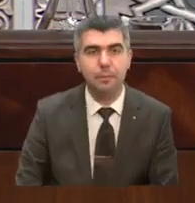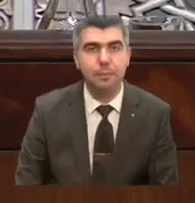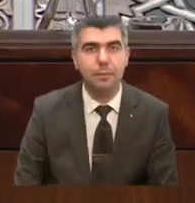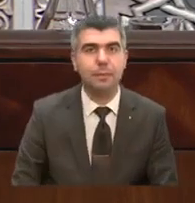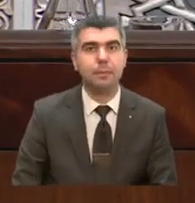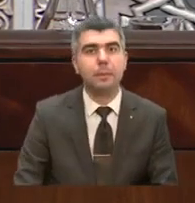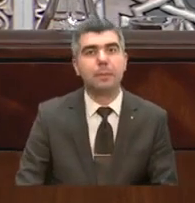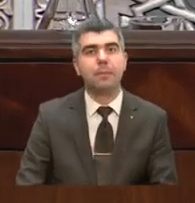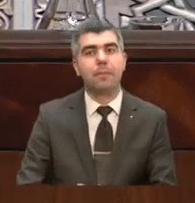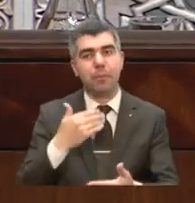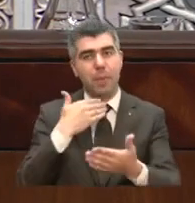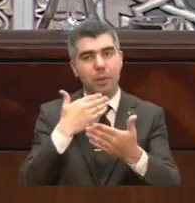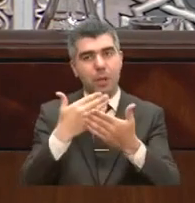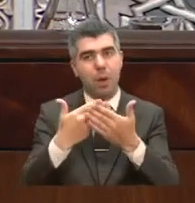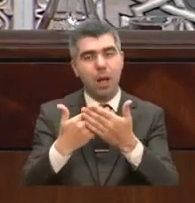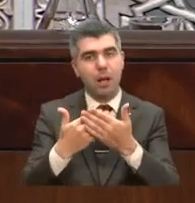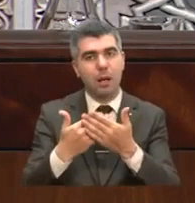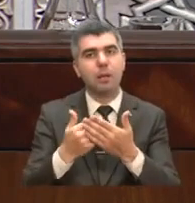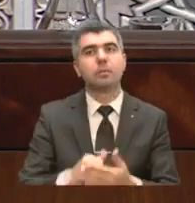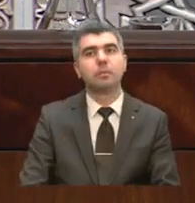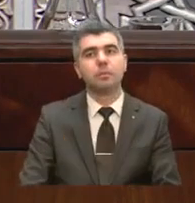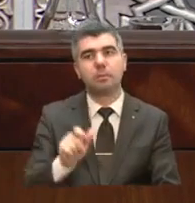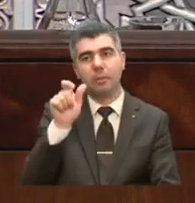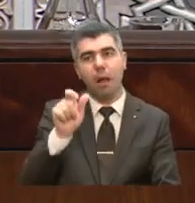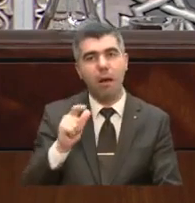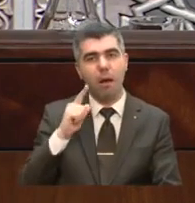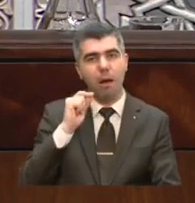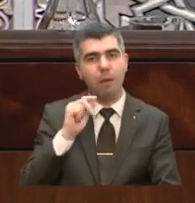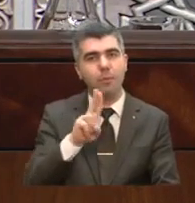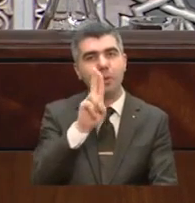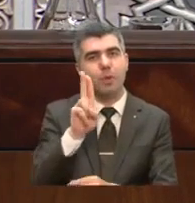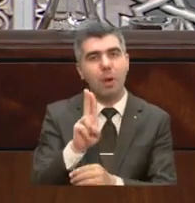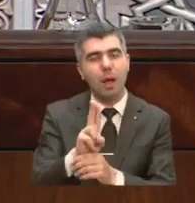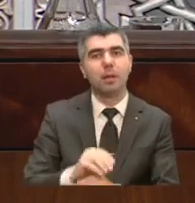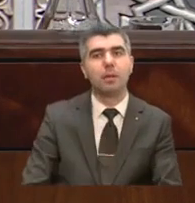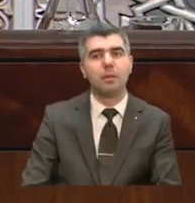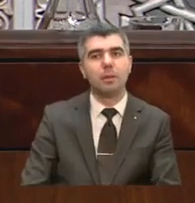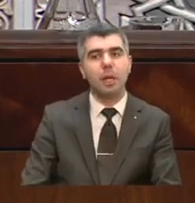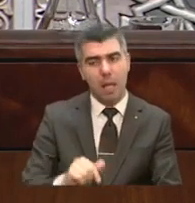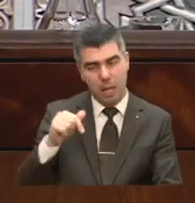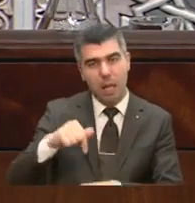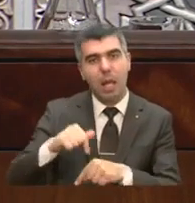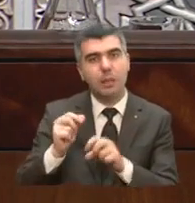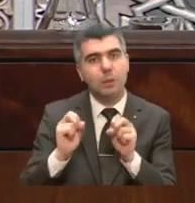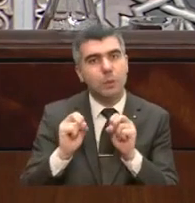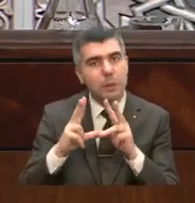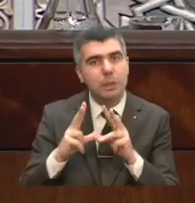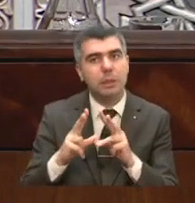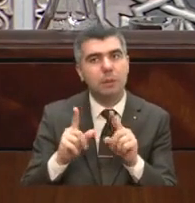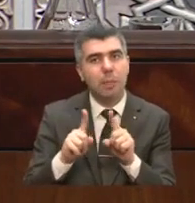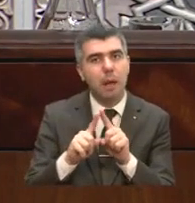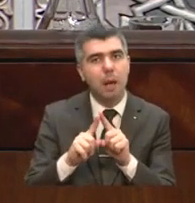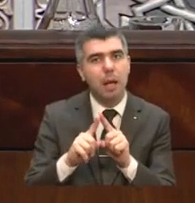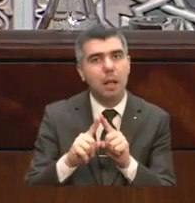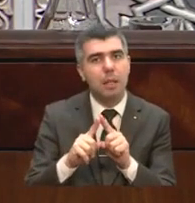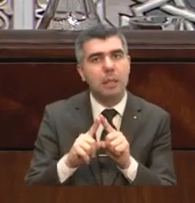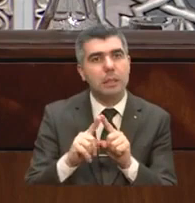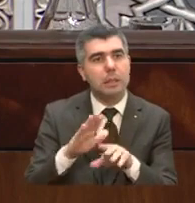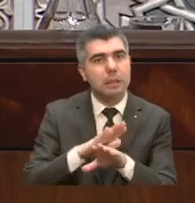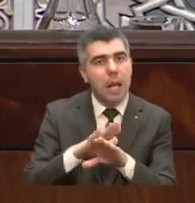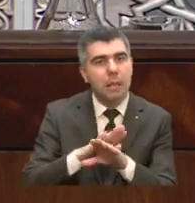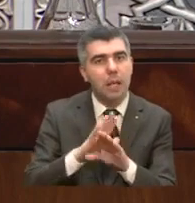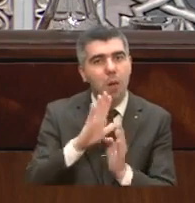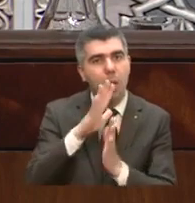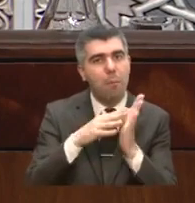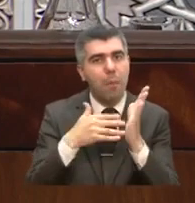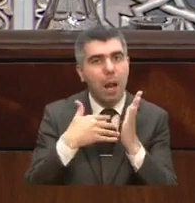شكرا سيد النائب. بالطبع كاين تصور، وانا ديما تنقول هذا التصور كان عند بلادنا ماشي الان، هذا